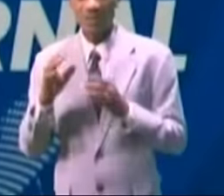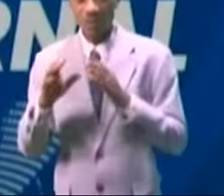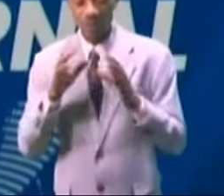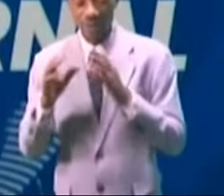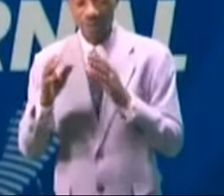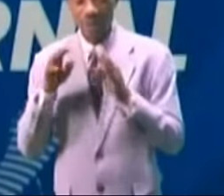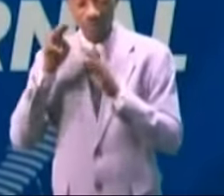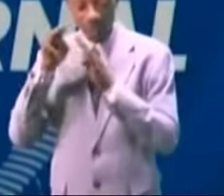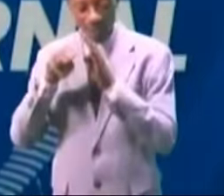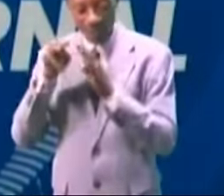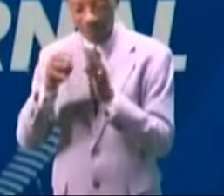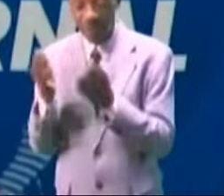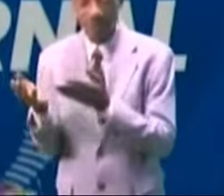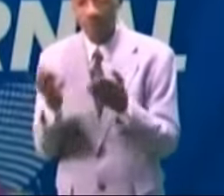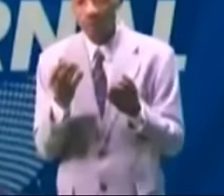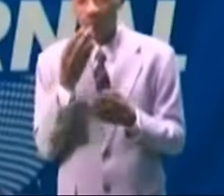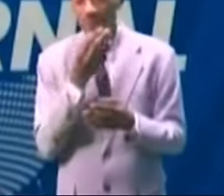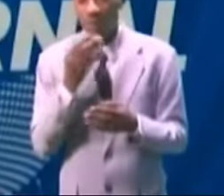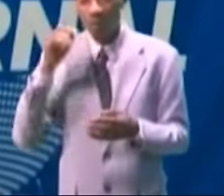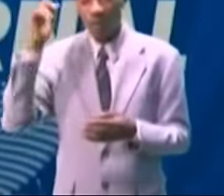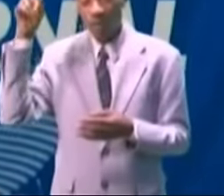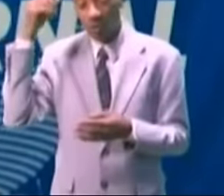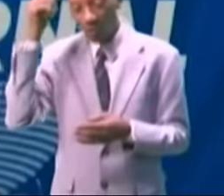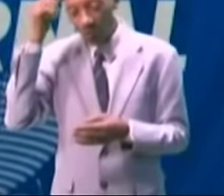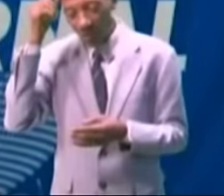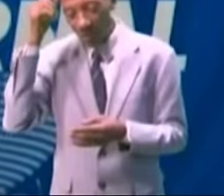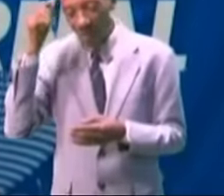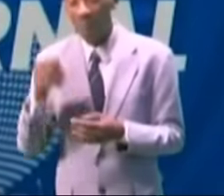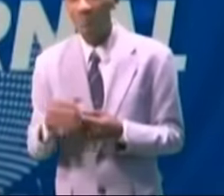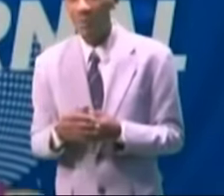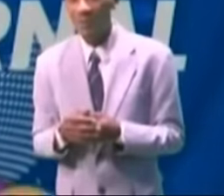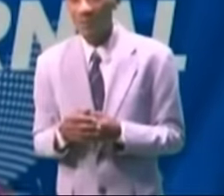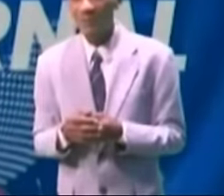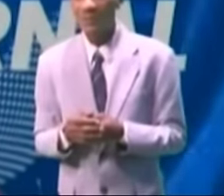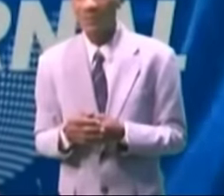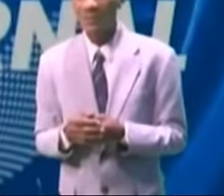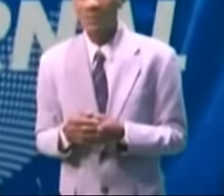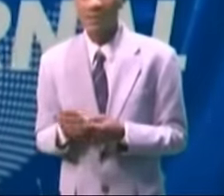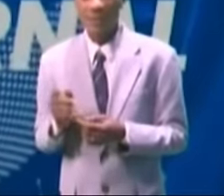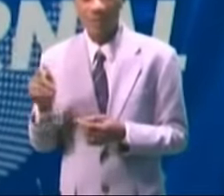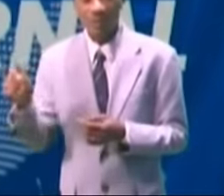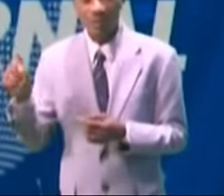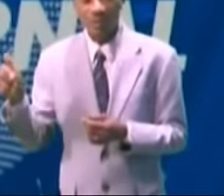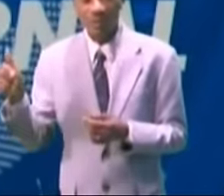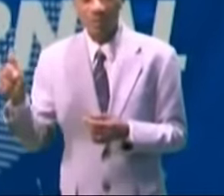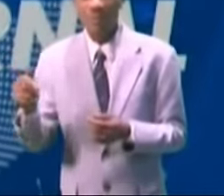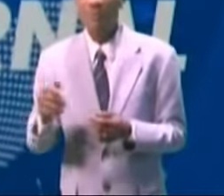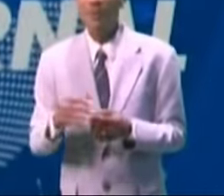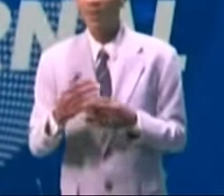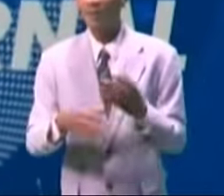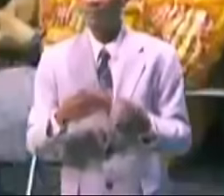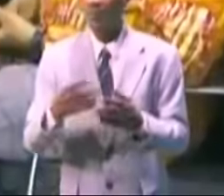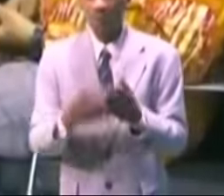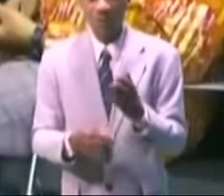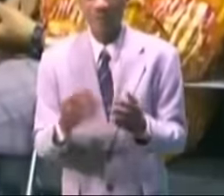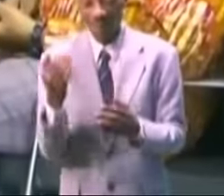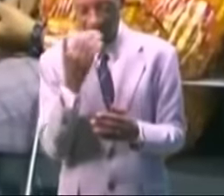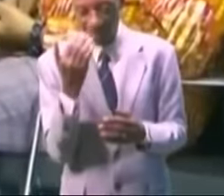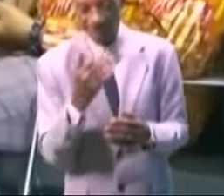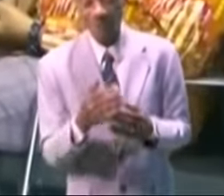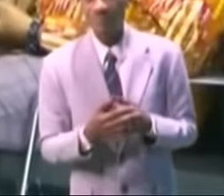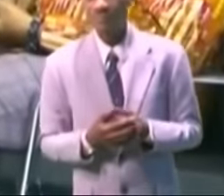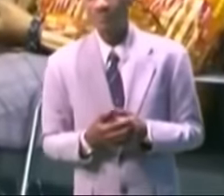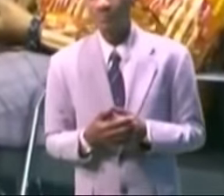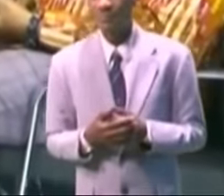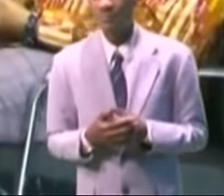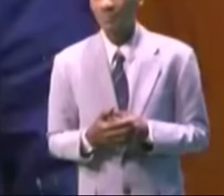Médias, porte-parole du gouvernement, Patrick Mouya Katembwe, a repris son travail, nous dit Gaëtan Magalano. Renommé dans le